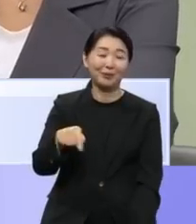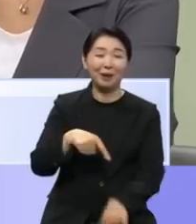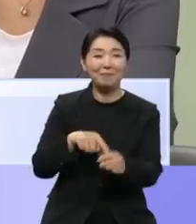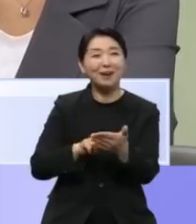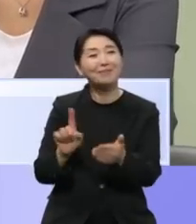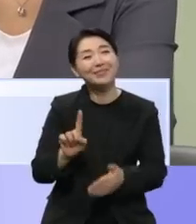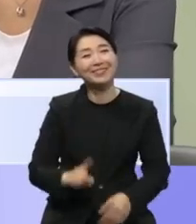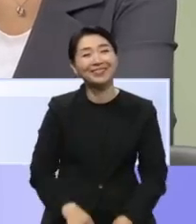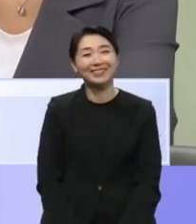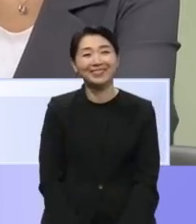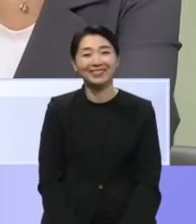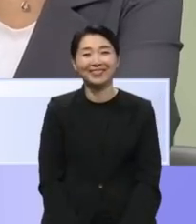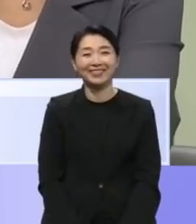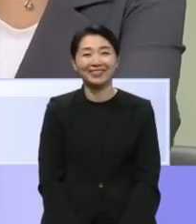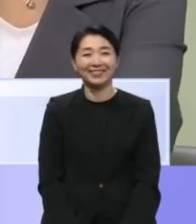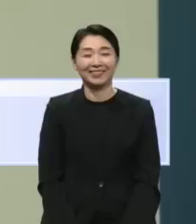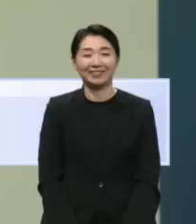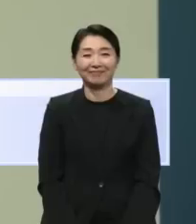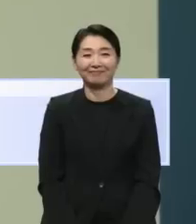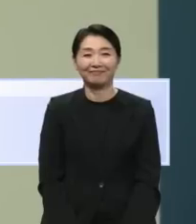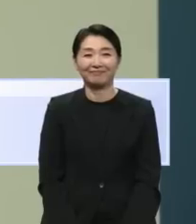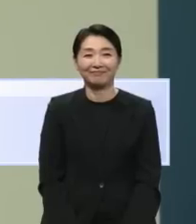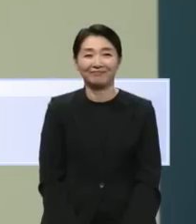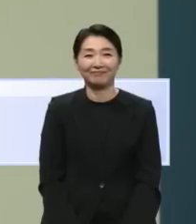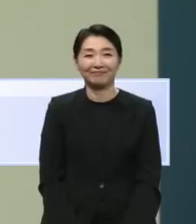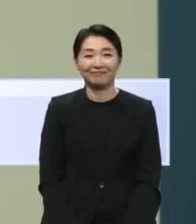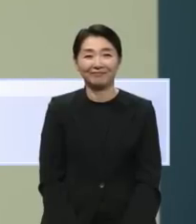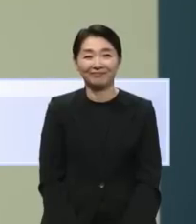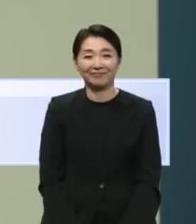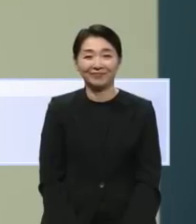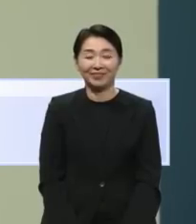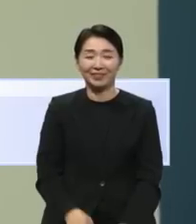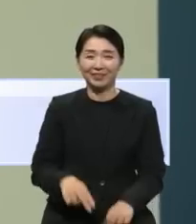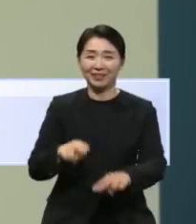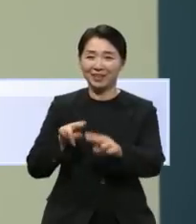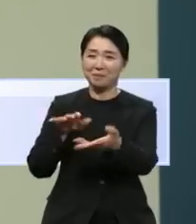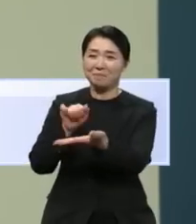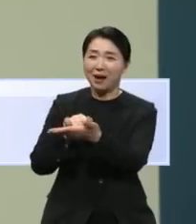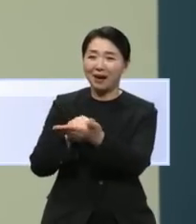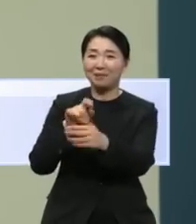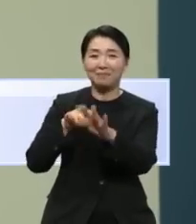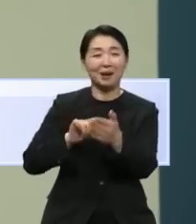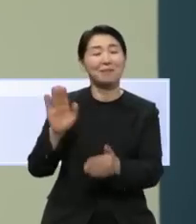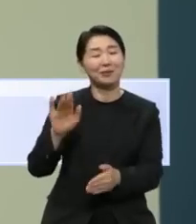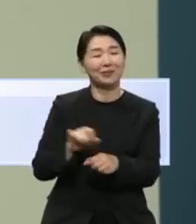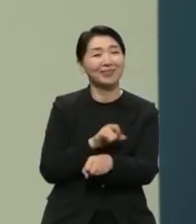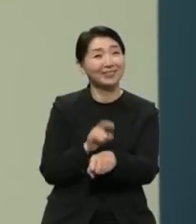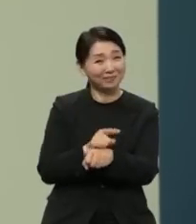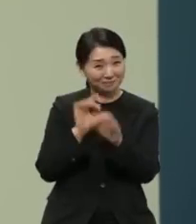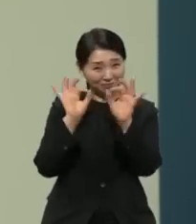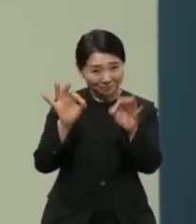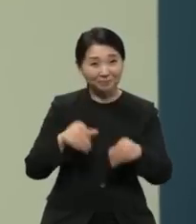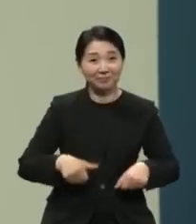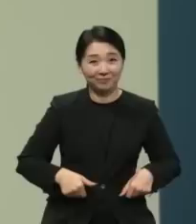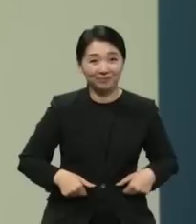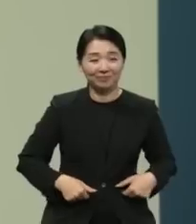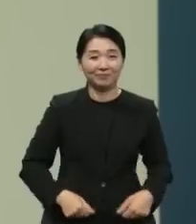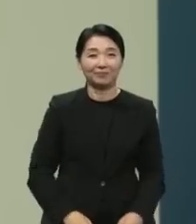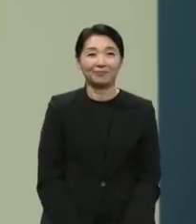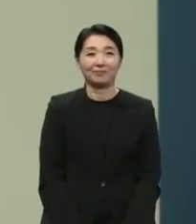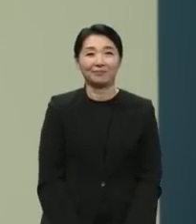건가요 이게 어떤 이런 사람들의 심리라기보다는 이런 사람한테 특성을 좀 살펴볼 필요가